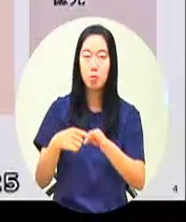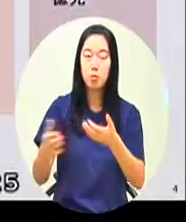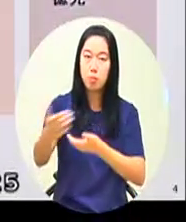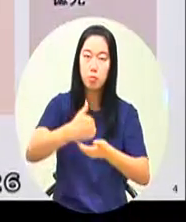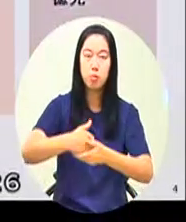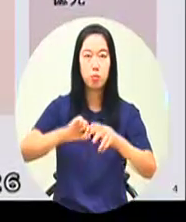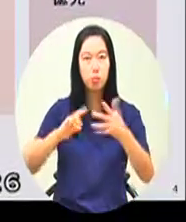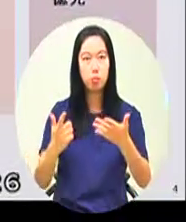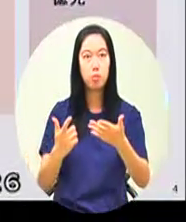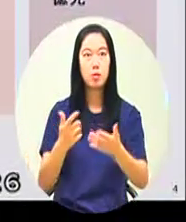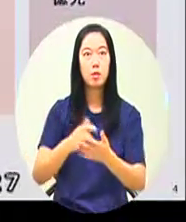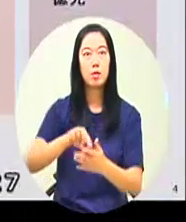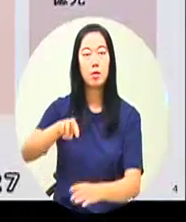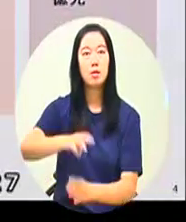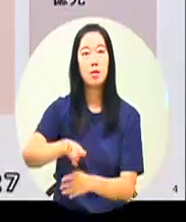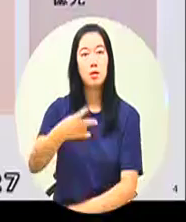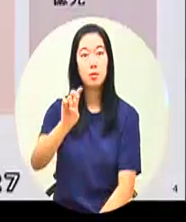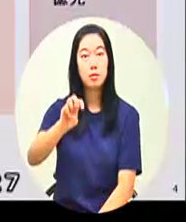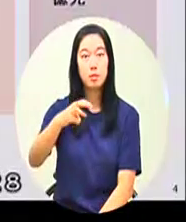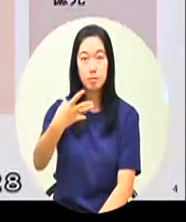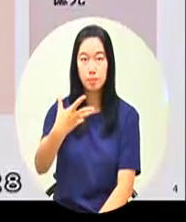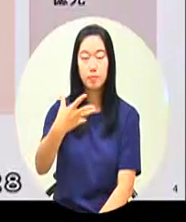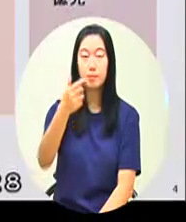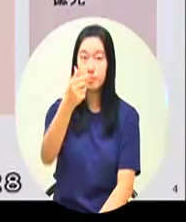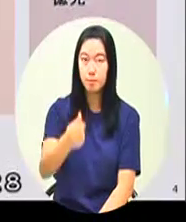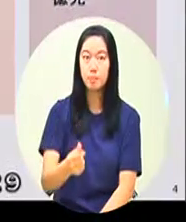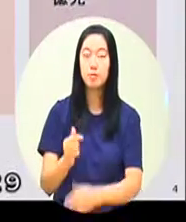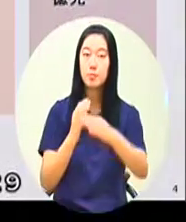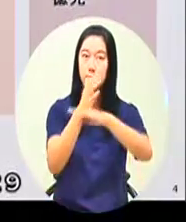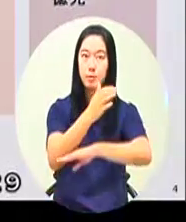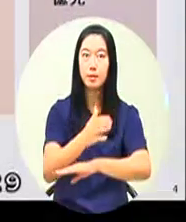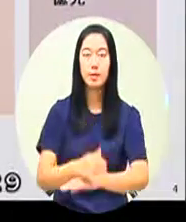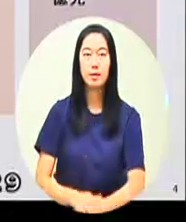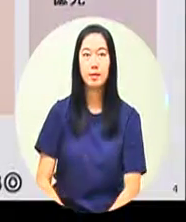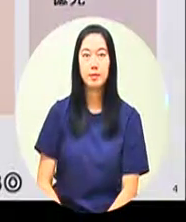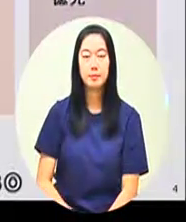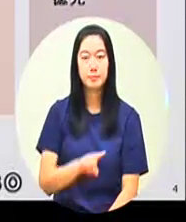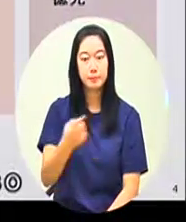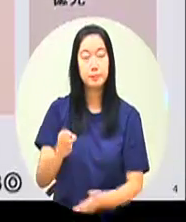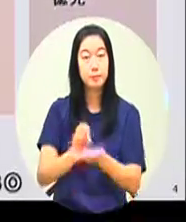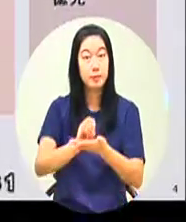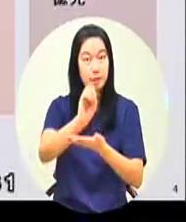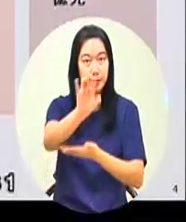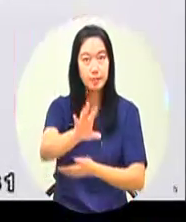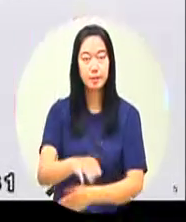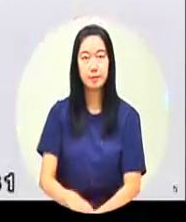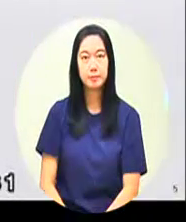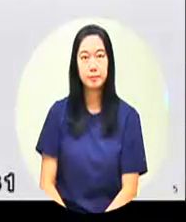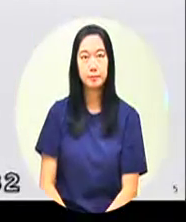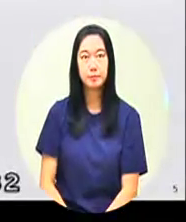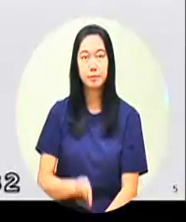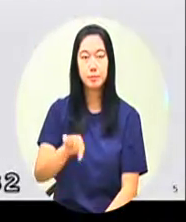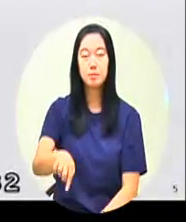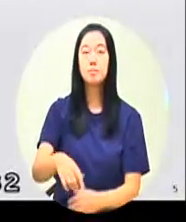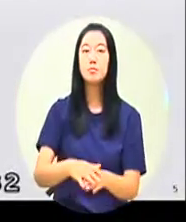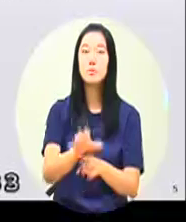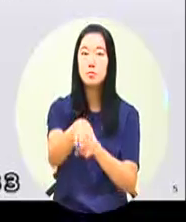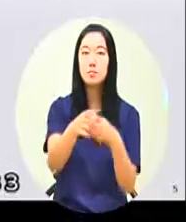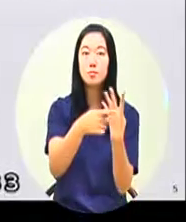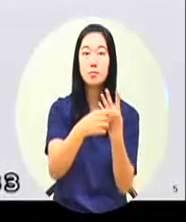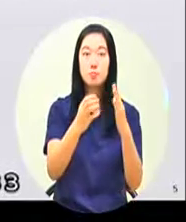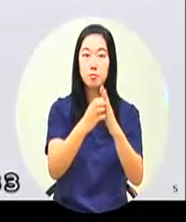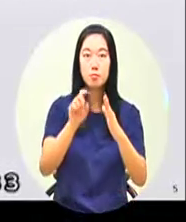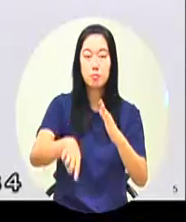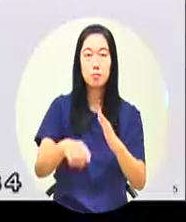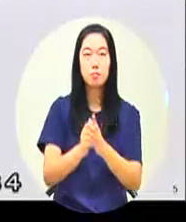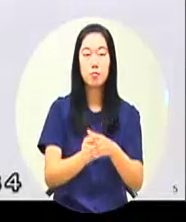过238亿元呢。接着下来就是来报告呢，我们本局呢，从